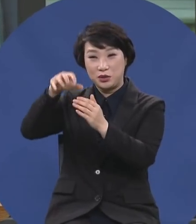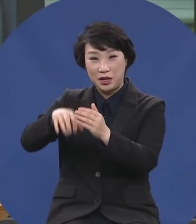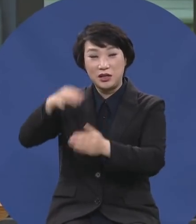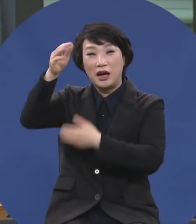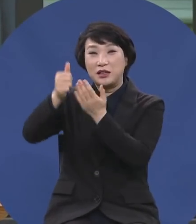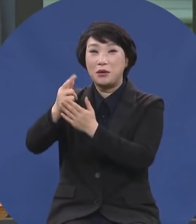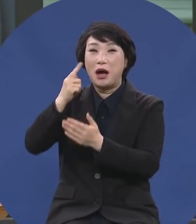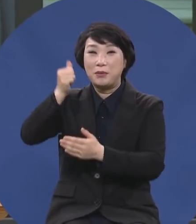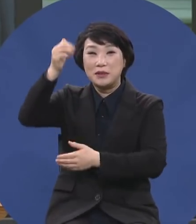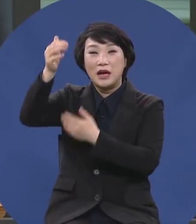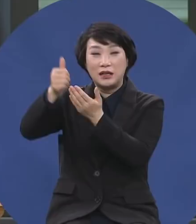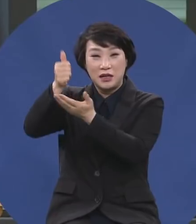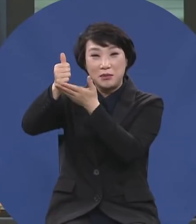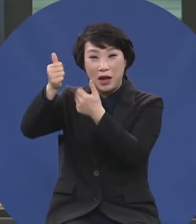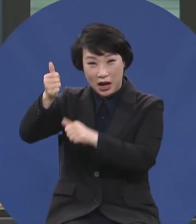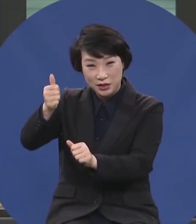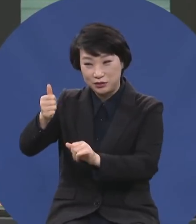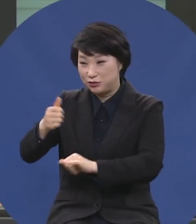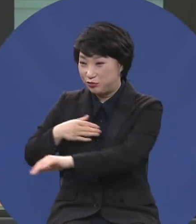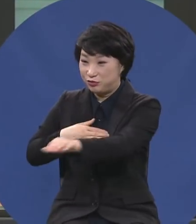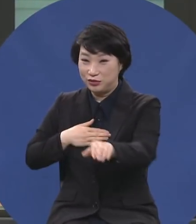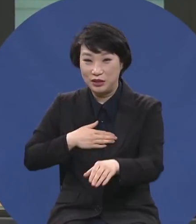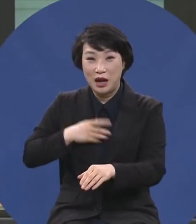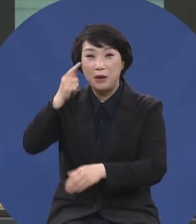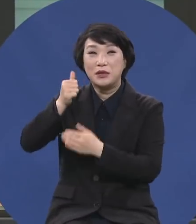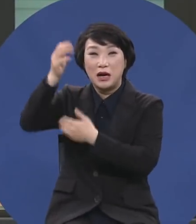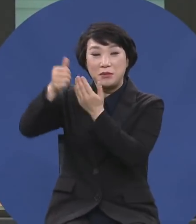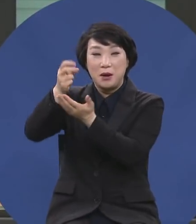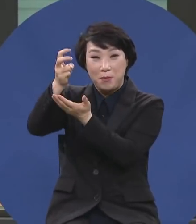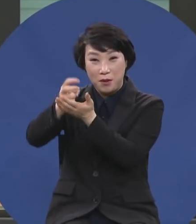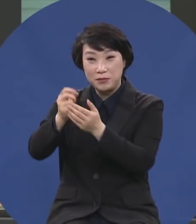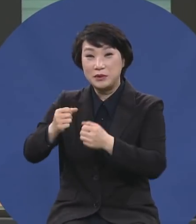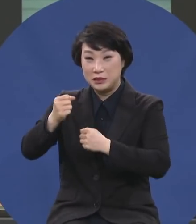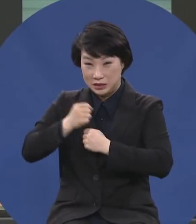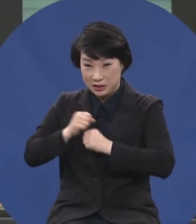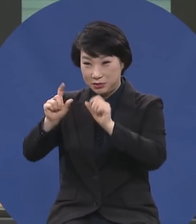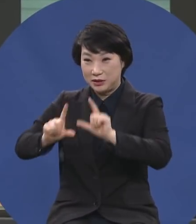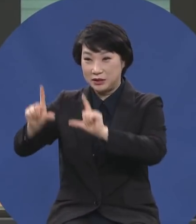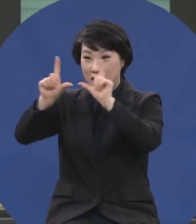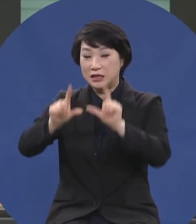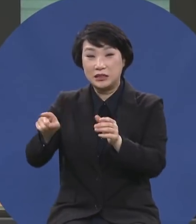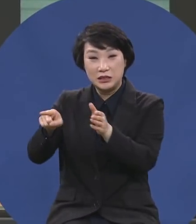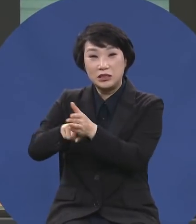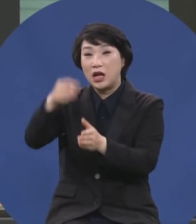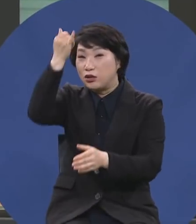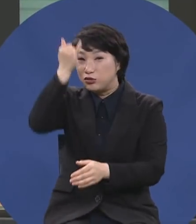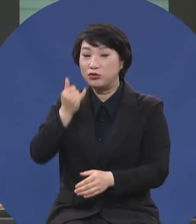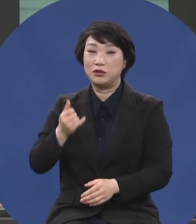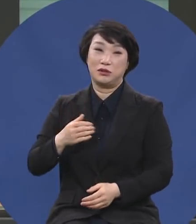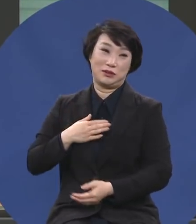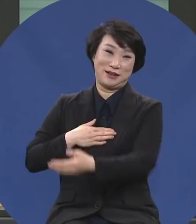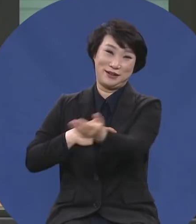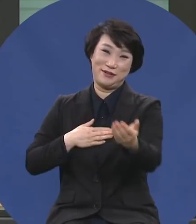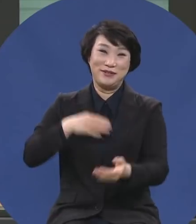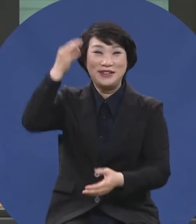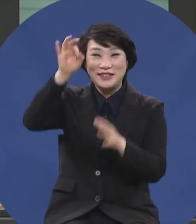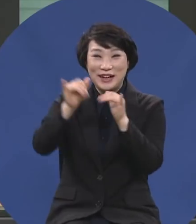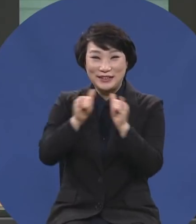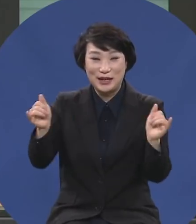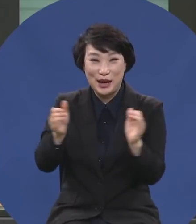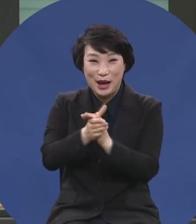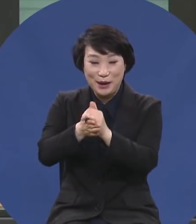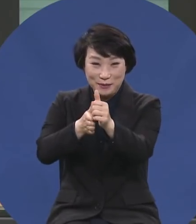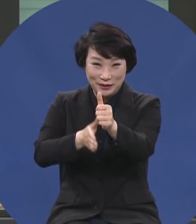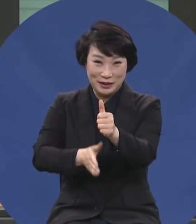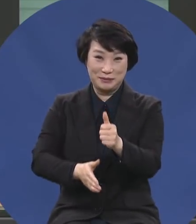하나님 아버지의 아들로서 아버지의 법을 지키며 사는 신앙 윤리요 도덕임을 인정하시면